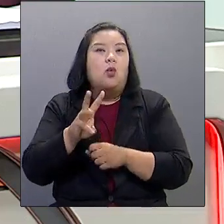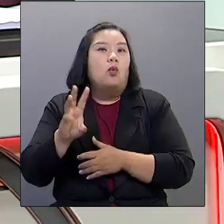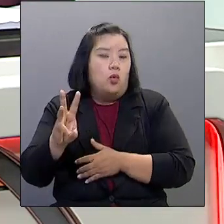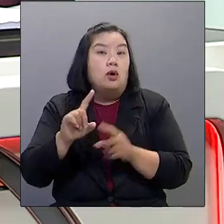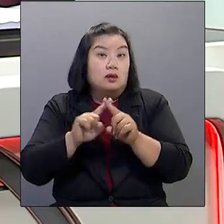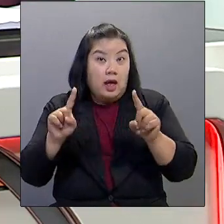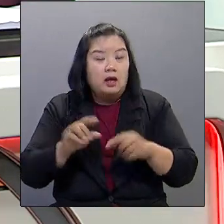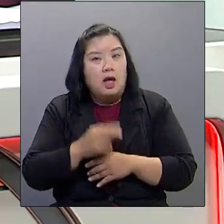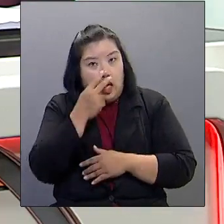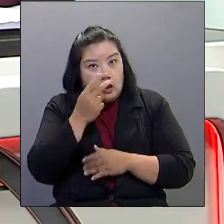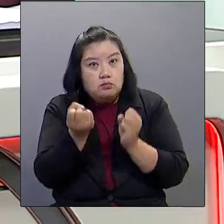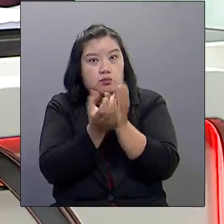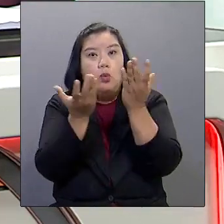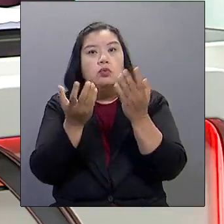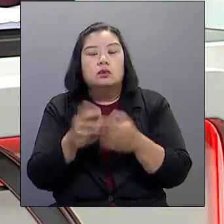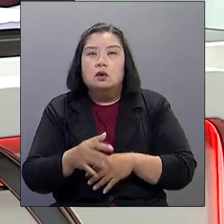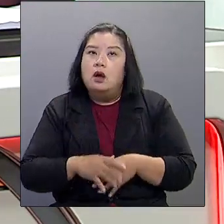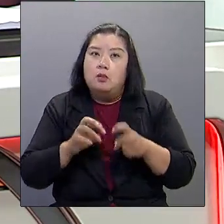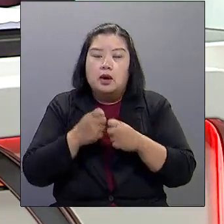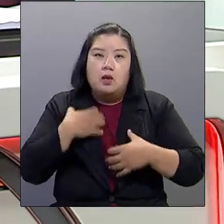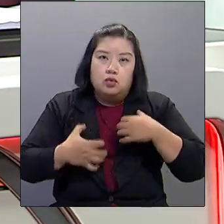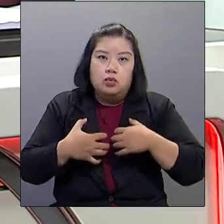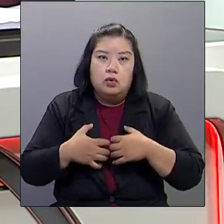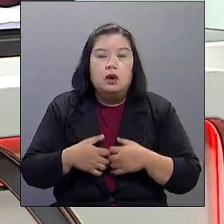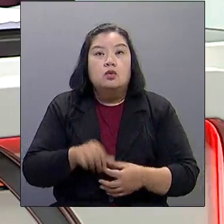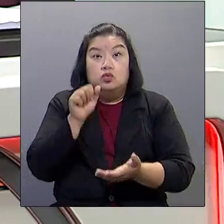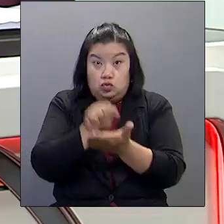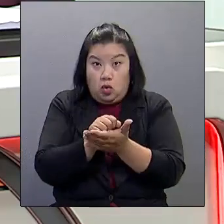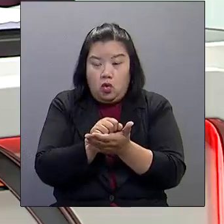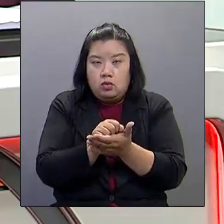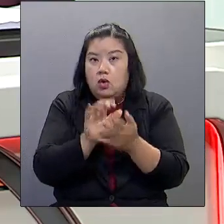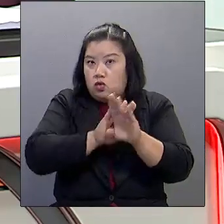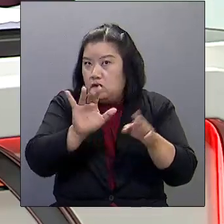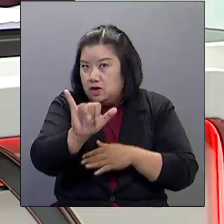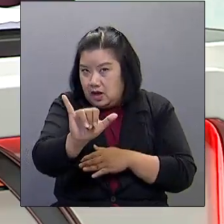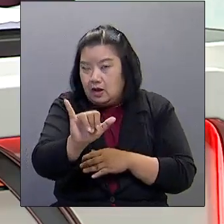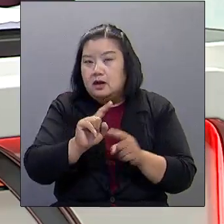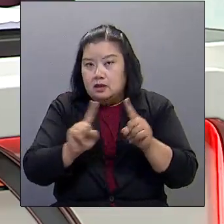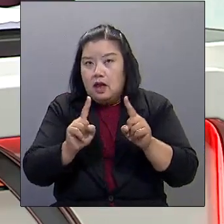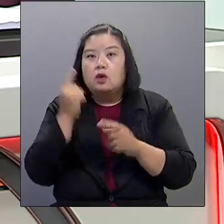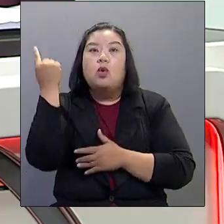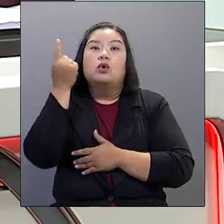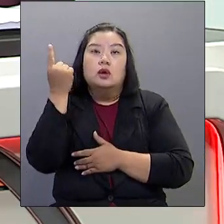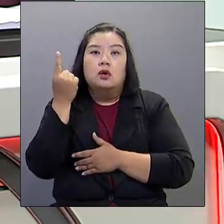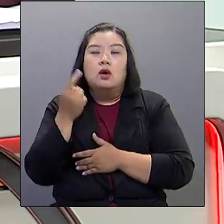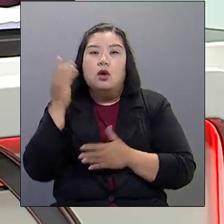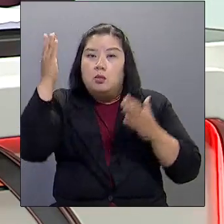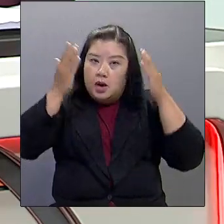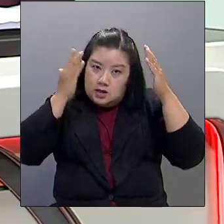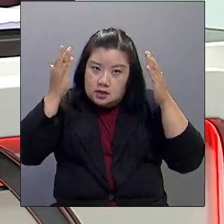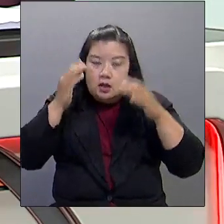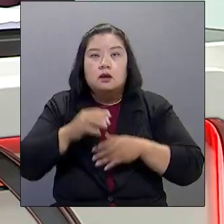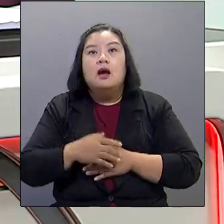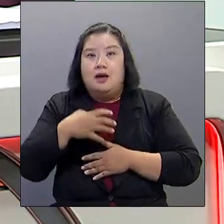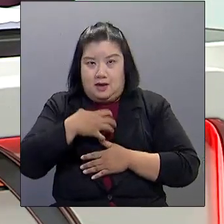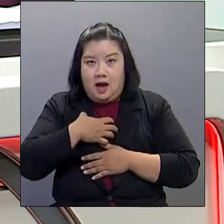จะยังไม่มีการยกเลิกที่พักแต่สำหรับนักท่องเที่ยวและชาวมาเลเซียที่เขาจองรถที่จะเดินทางมาถึ